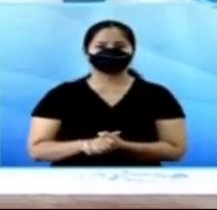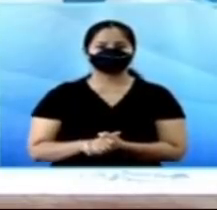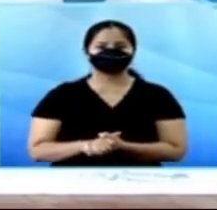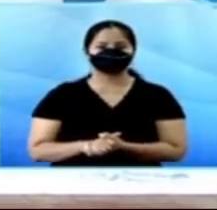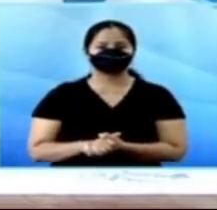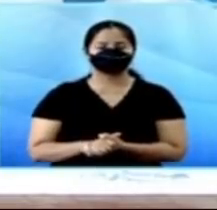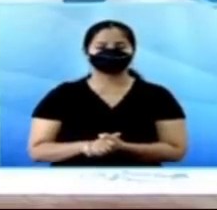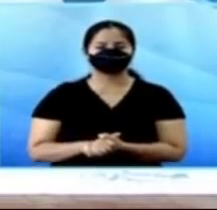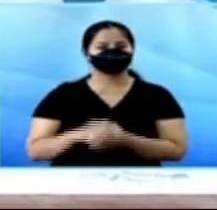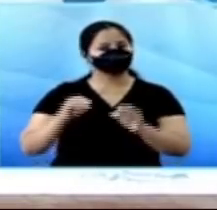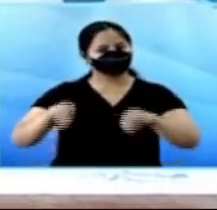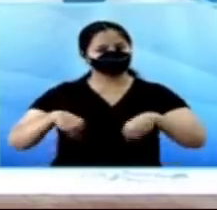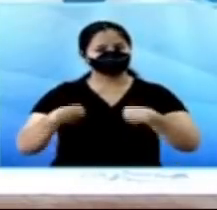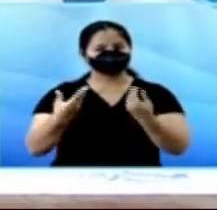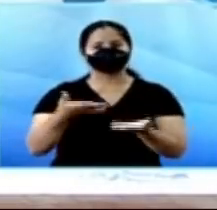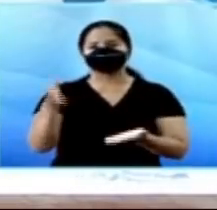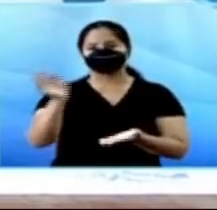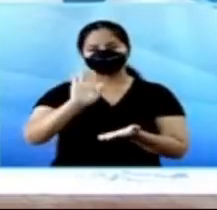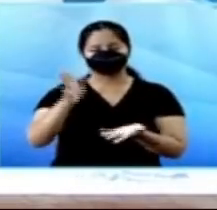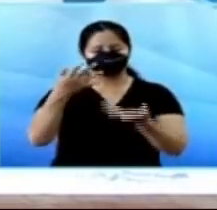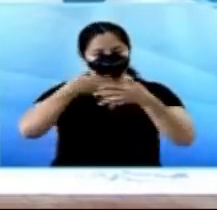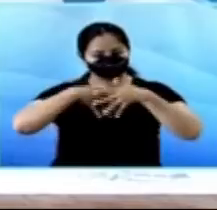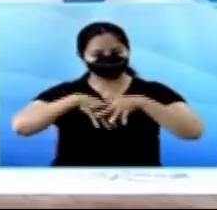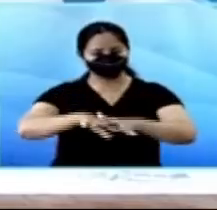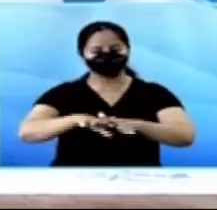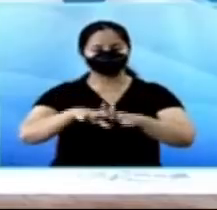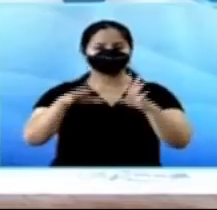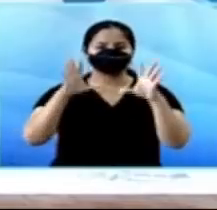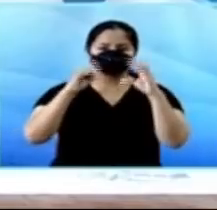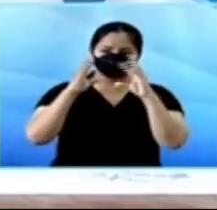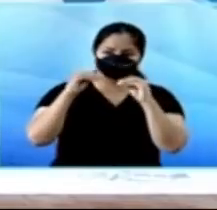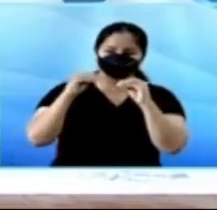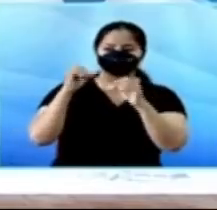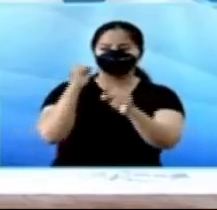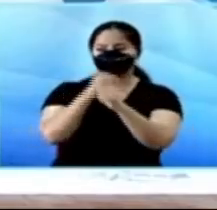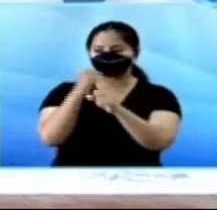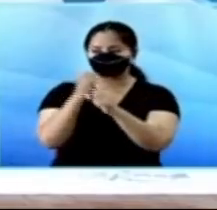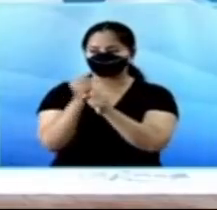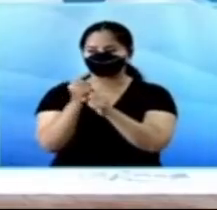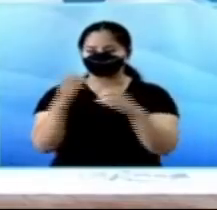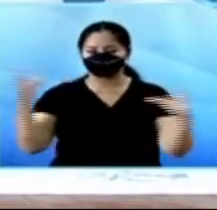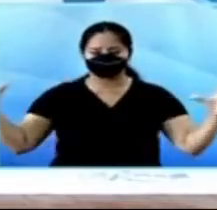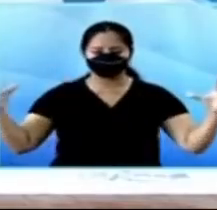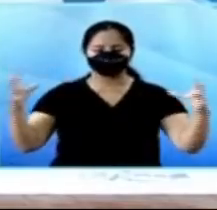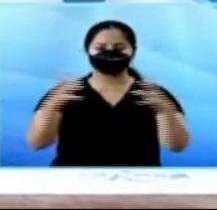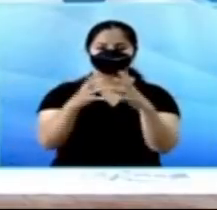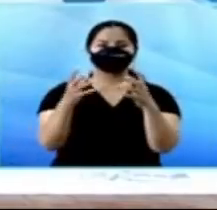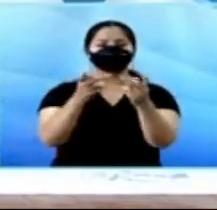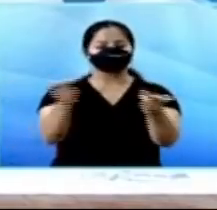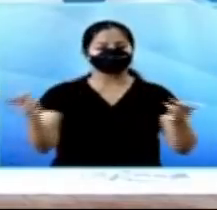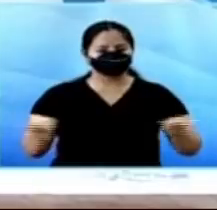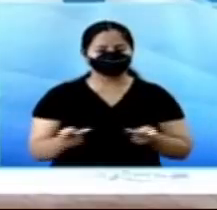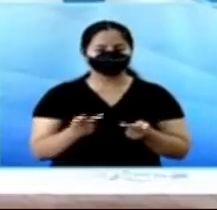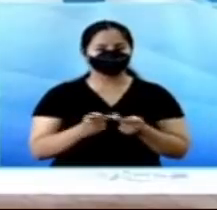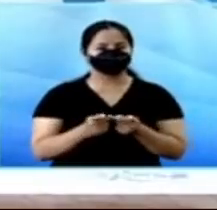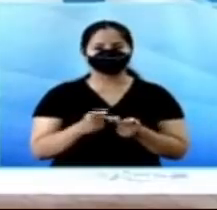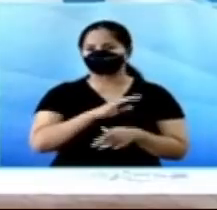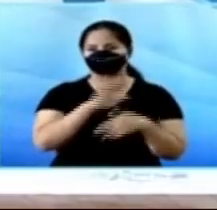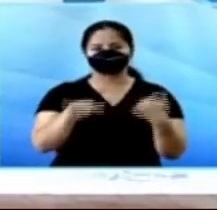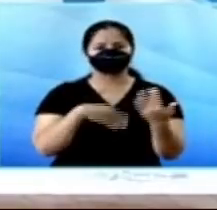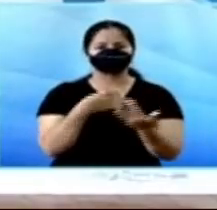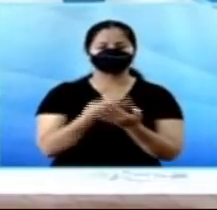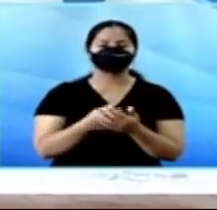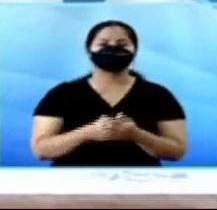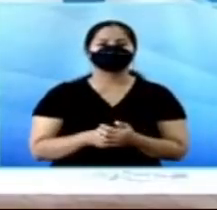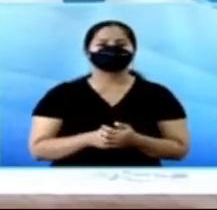เซ็นบ่ให้มีการห่มซุ่มนุ่มกันบ่ให้มีการซุ่มแซวกันเป็นกลุ่มอยู่ทุกสถานที่หลีกเว้น